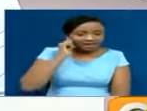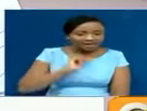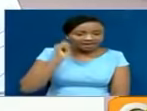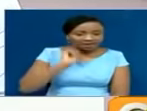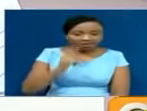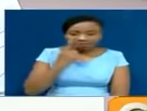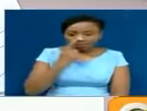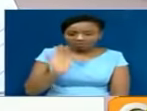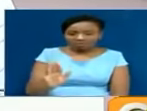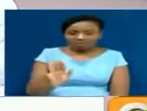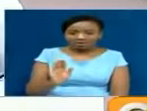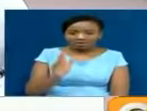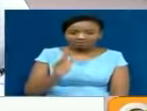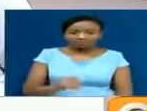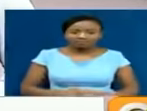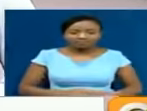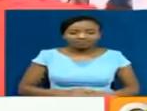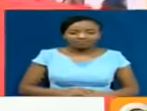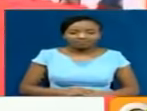Magharibi nyumbani kwake mtaani Karen.